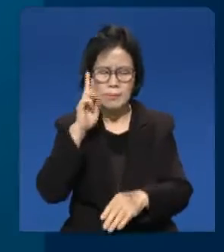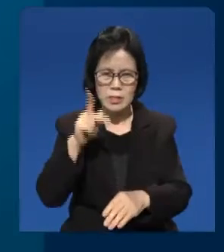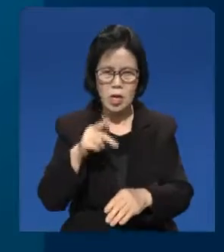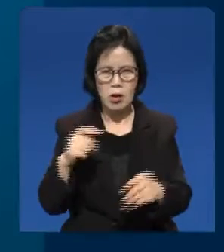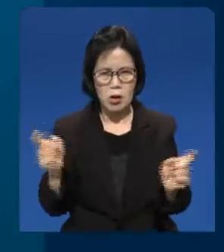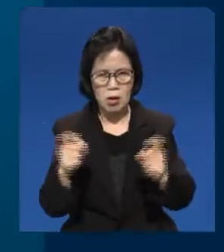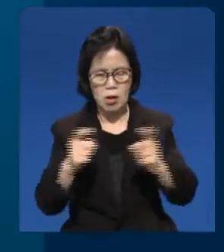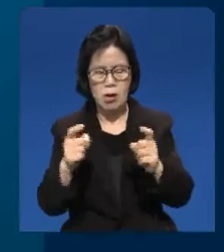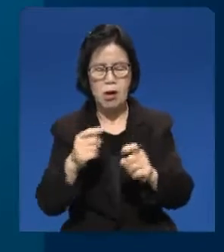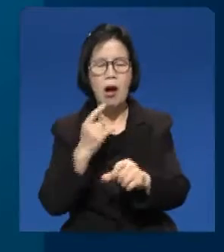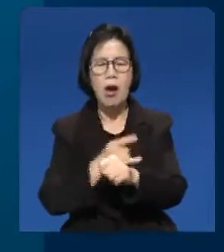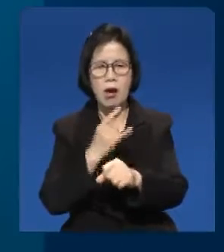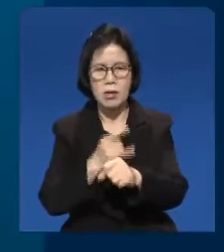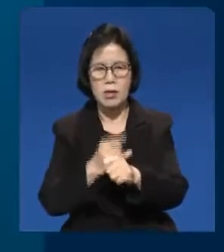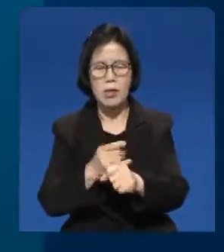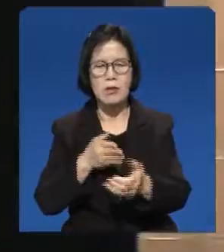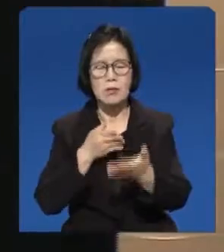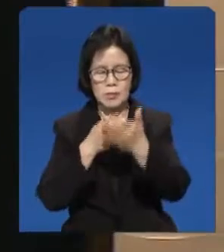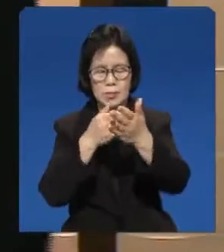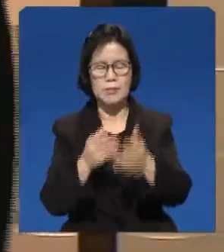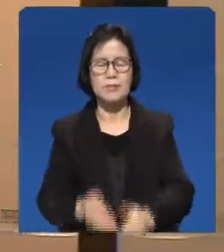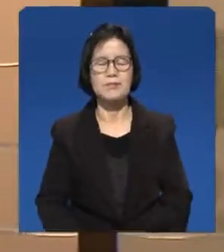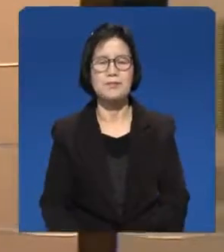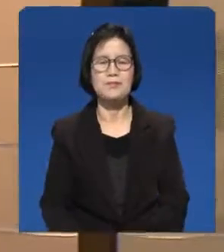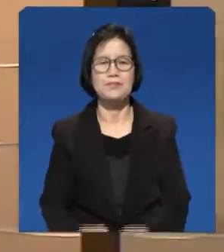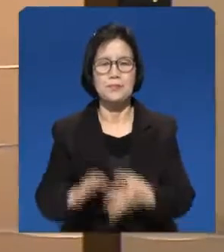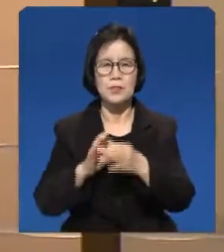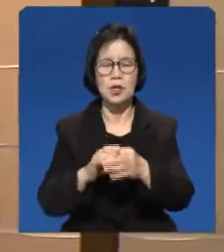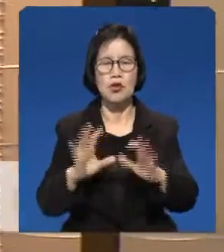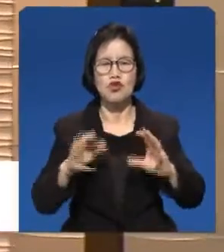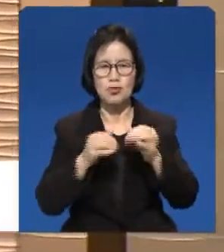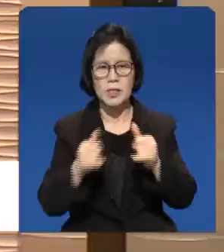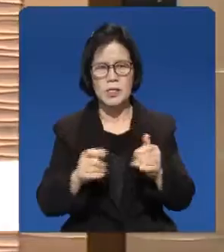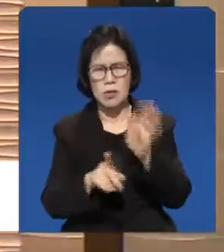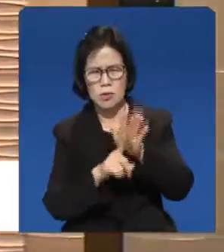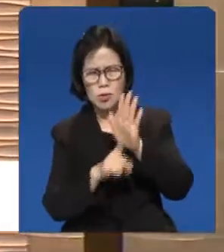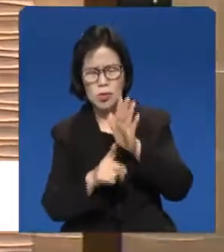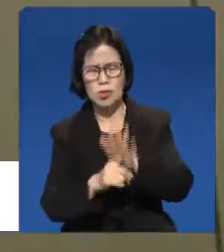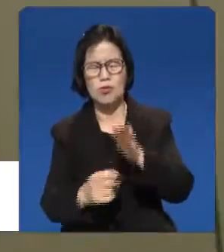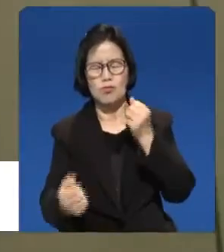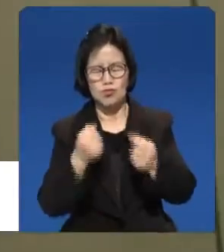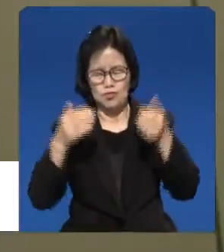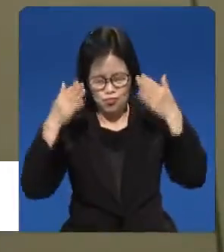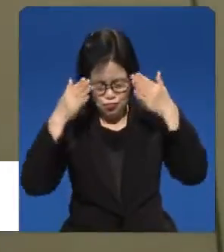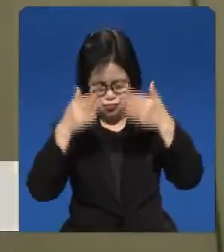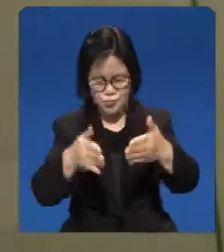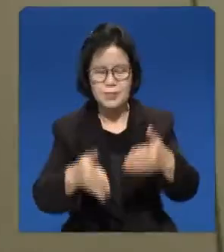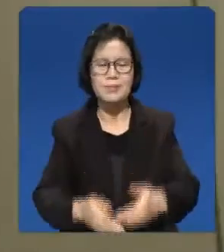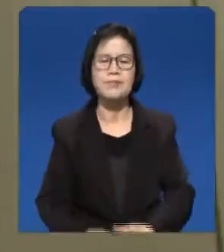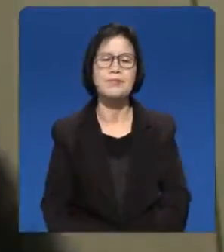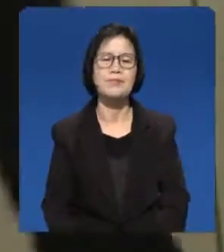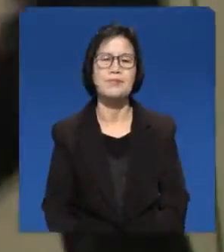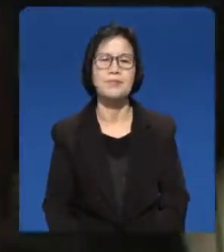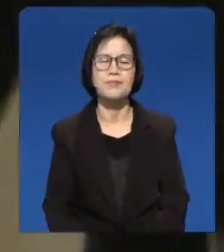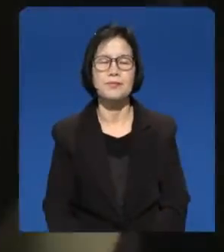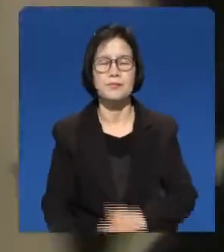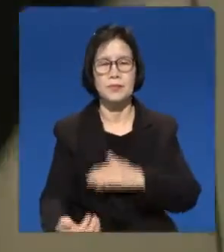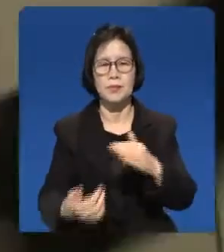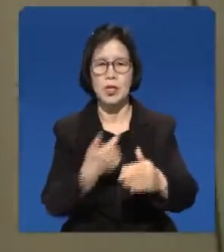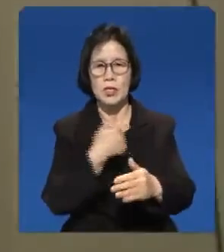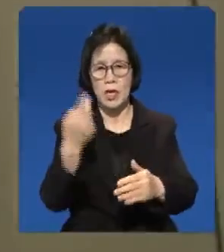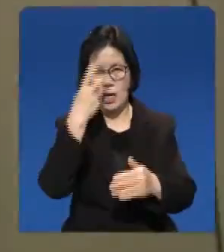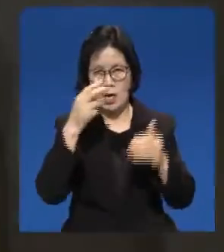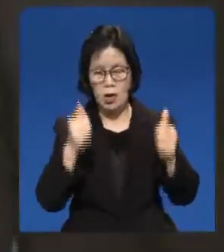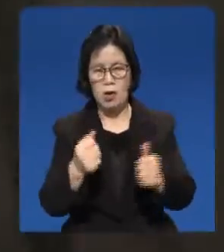주장이 제기됐습니다. 연일 대국민 여론전에도 주력하고 있습니다. 앞서 대검